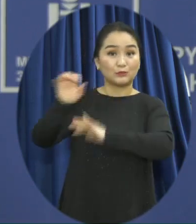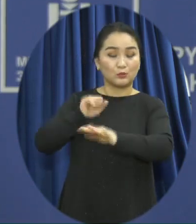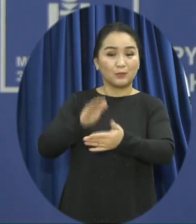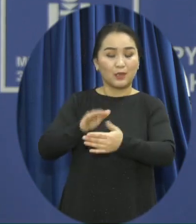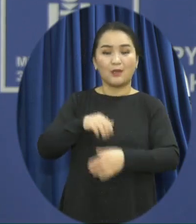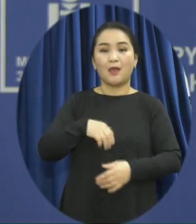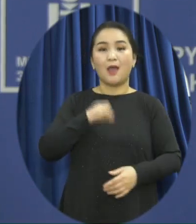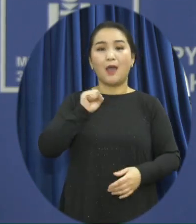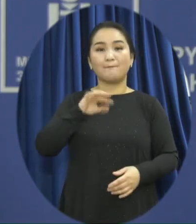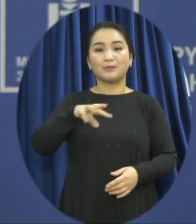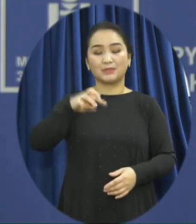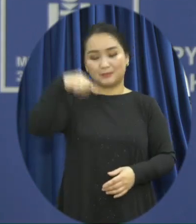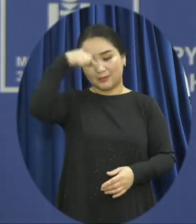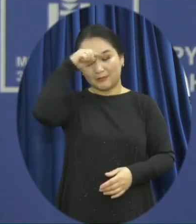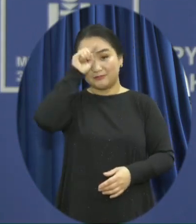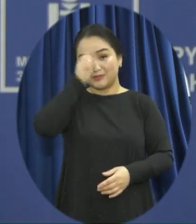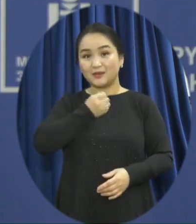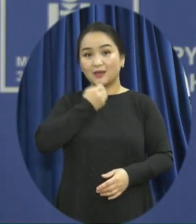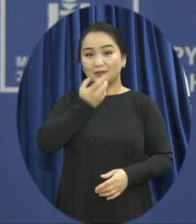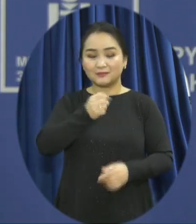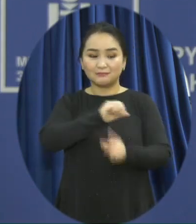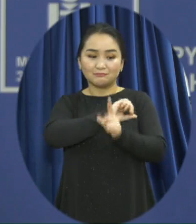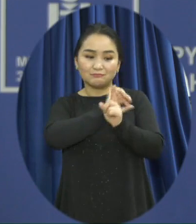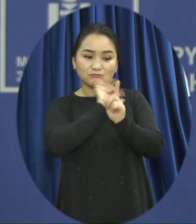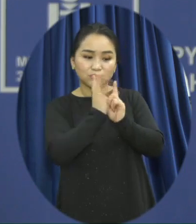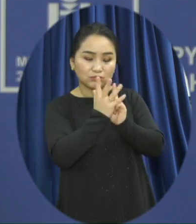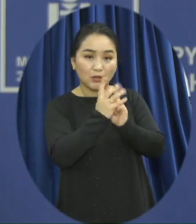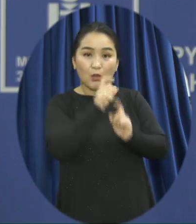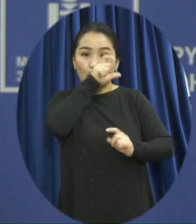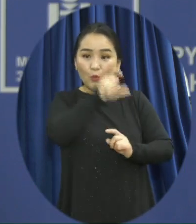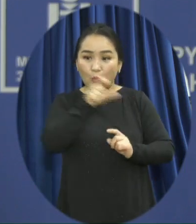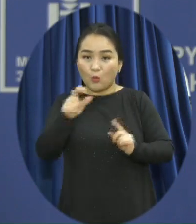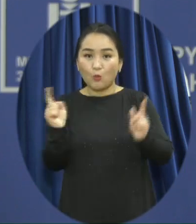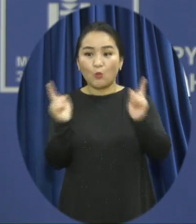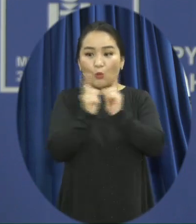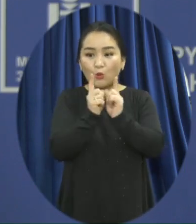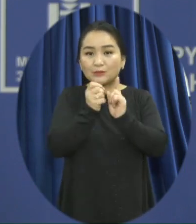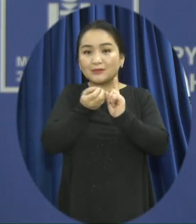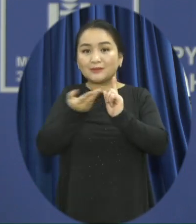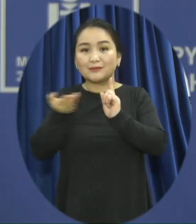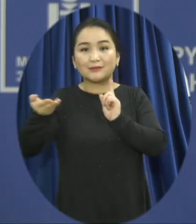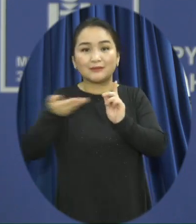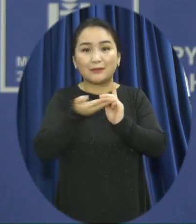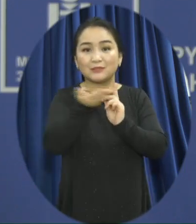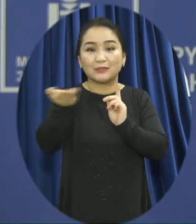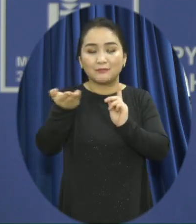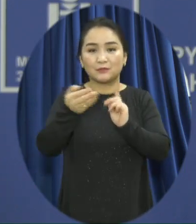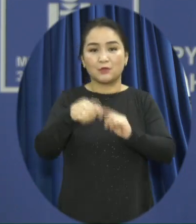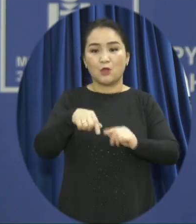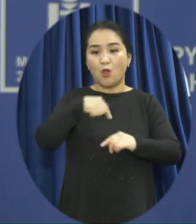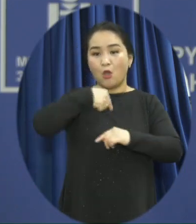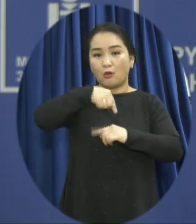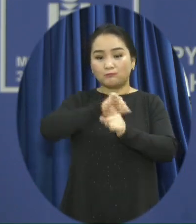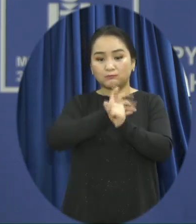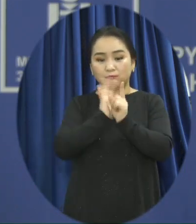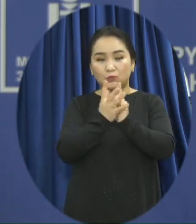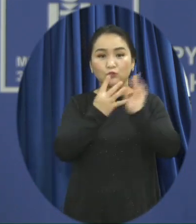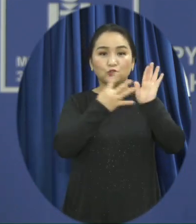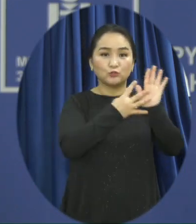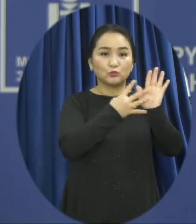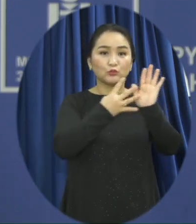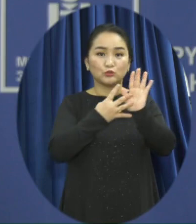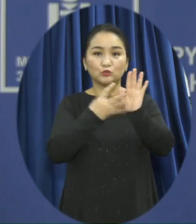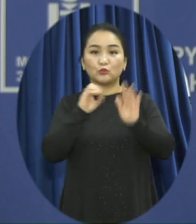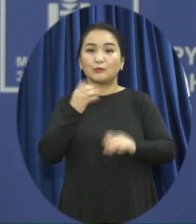амсмаа доктор хэллээ. Кластер хэлбэрээр уу хүн хүнээс дамжиж байгаа учраас одоо бол ойрын хавьд болго 9905 хүнийг бол бас